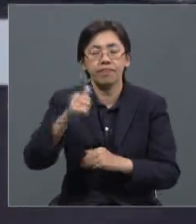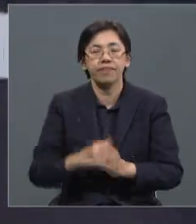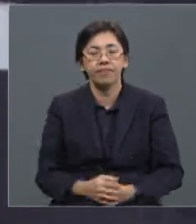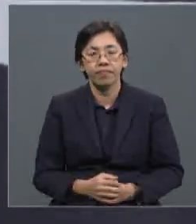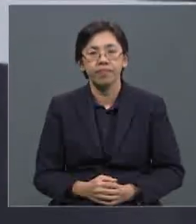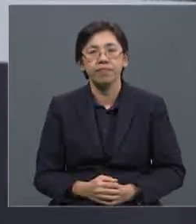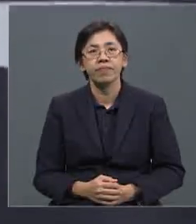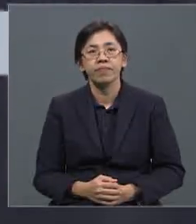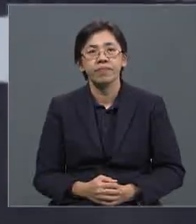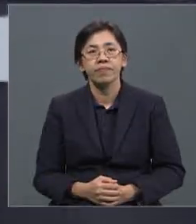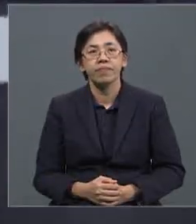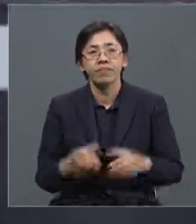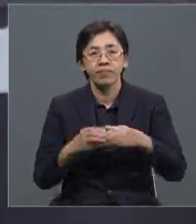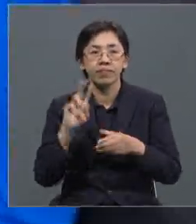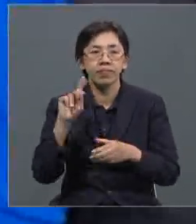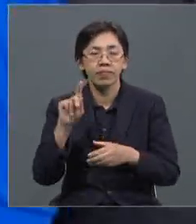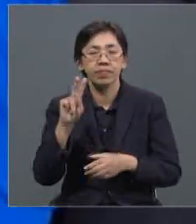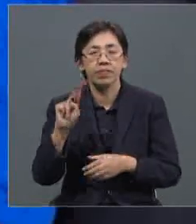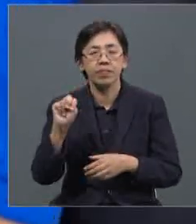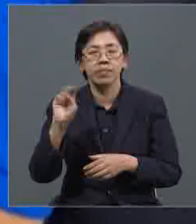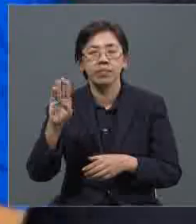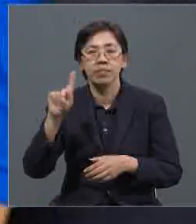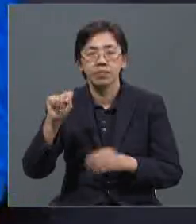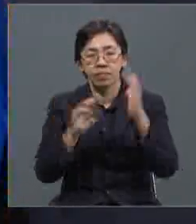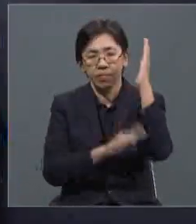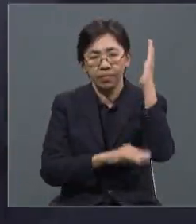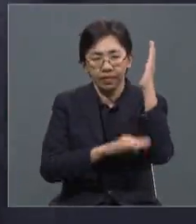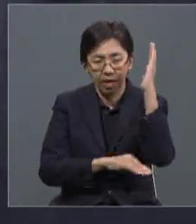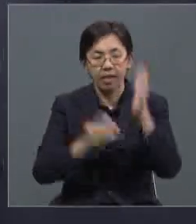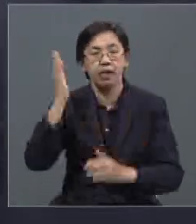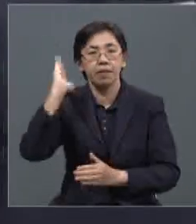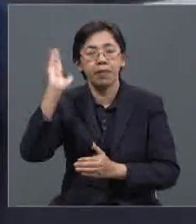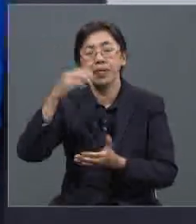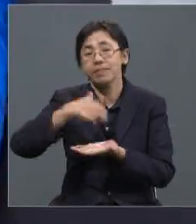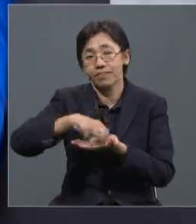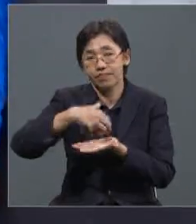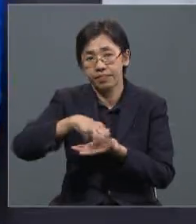ราวุฒิวิชัยดิษฐ์ทีมข่าว NBT ภาคใต้รายงาน